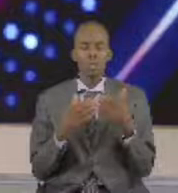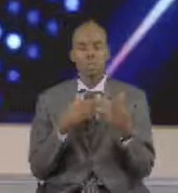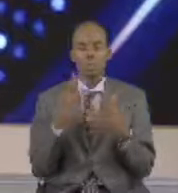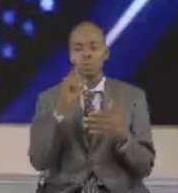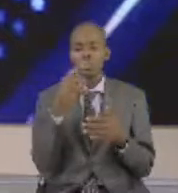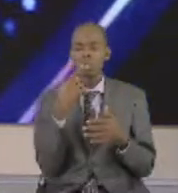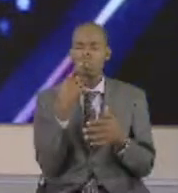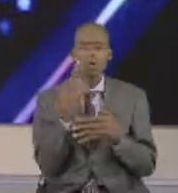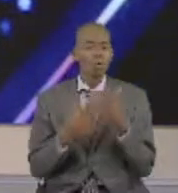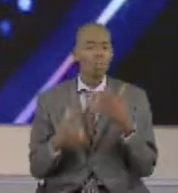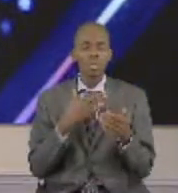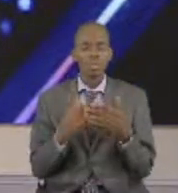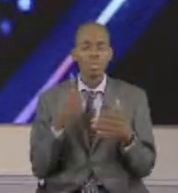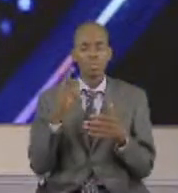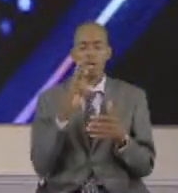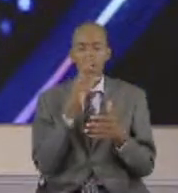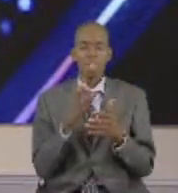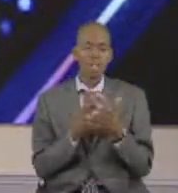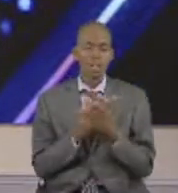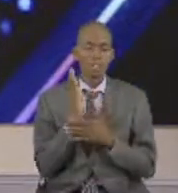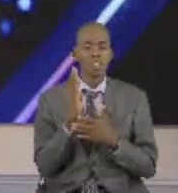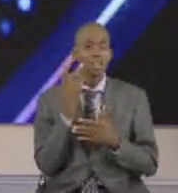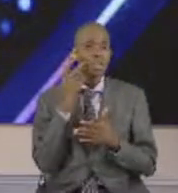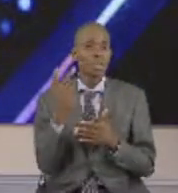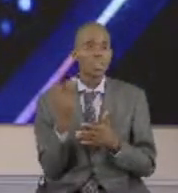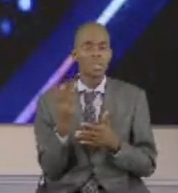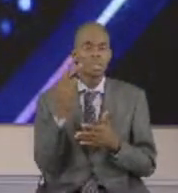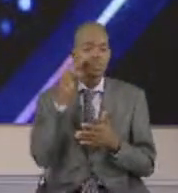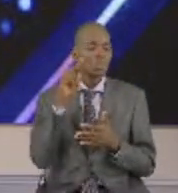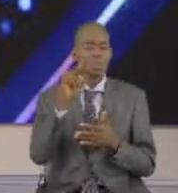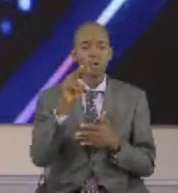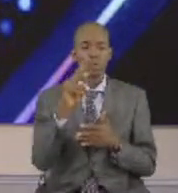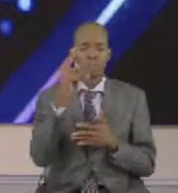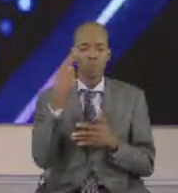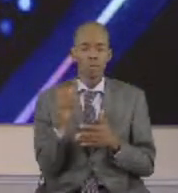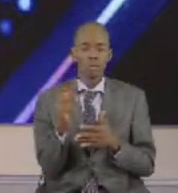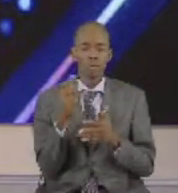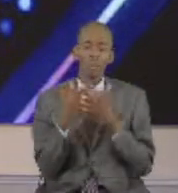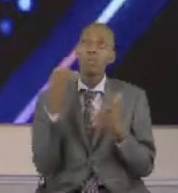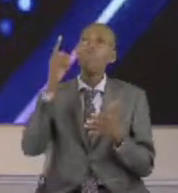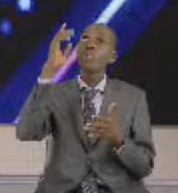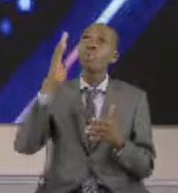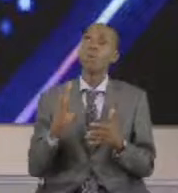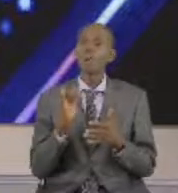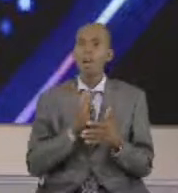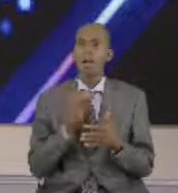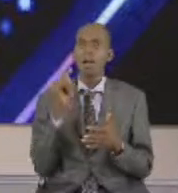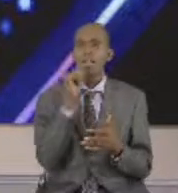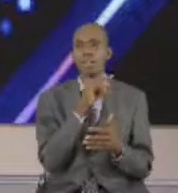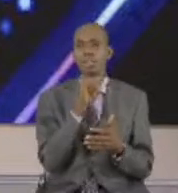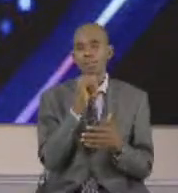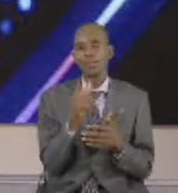dis, peu importe ce que j'écris, voici, devant Dieu, je ne